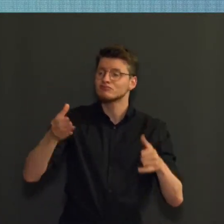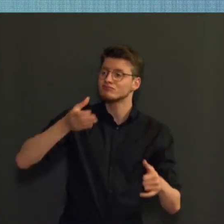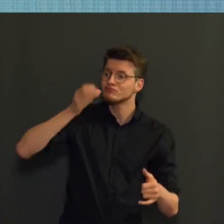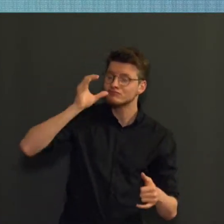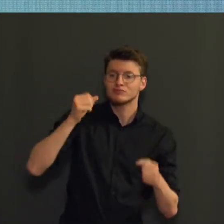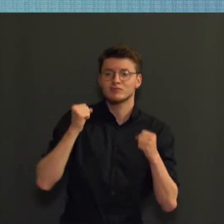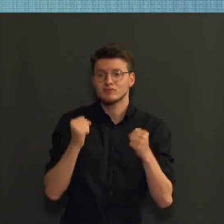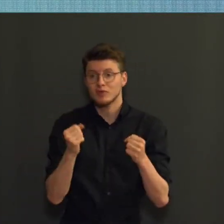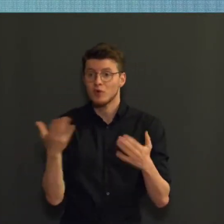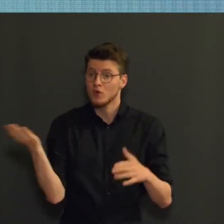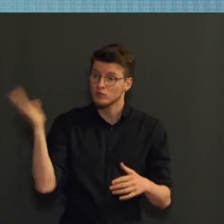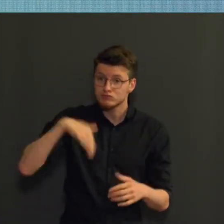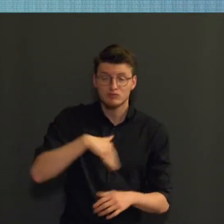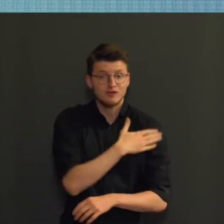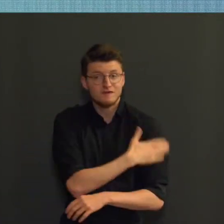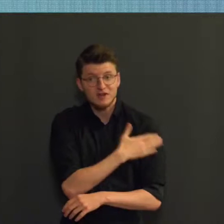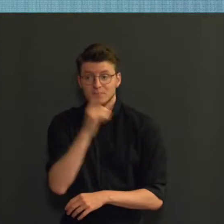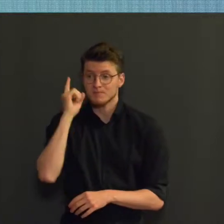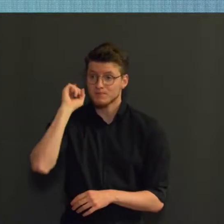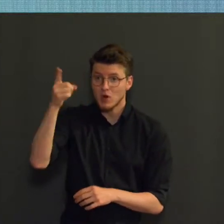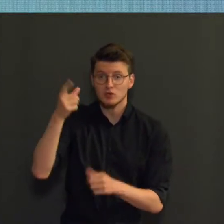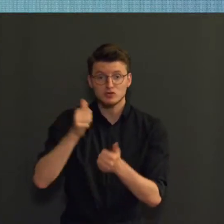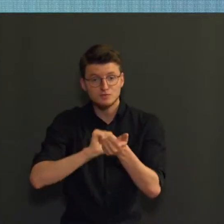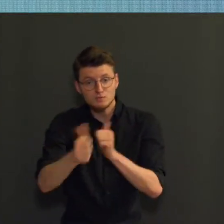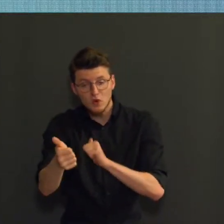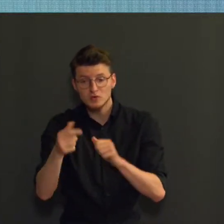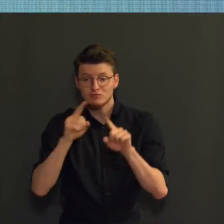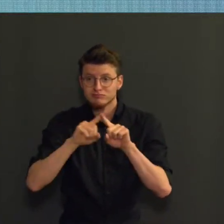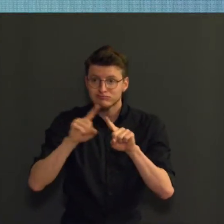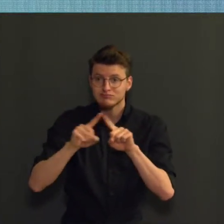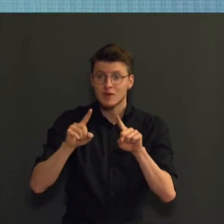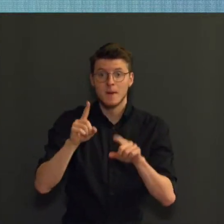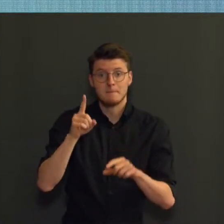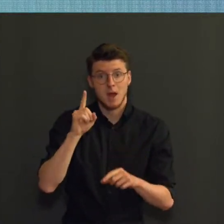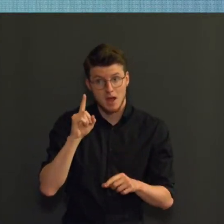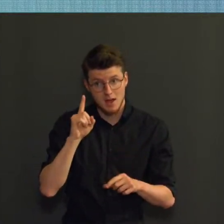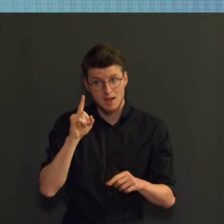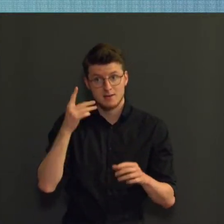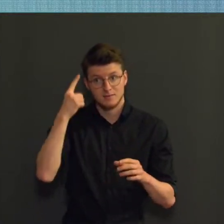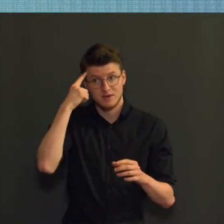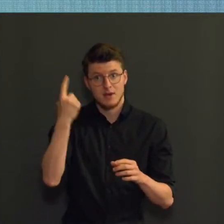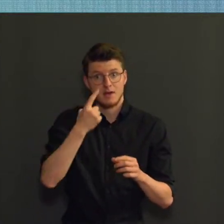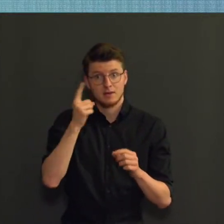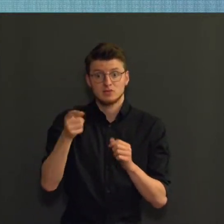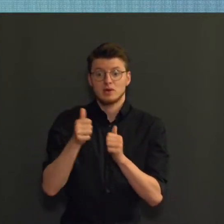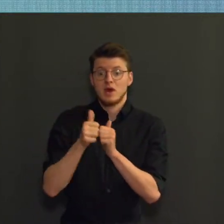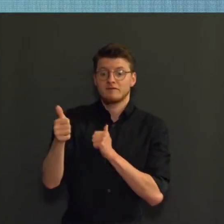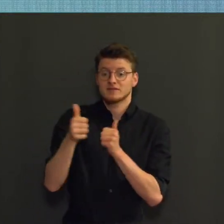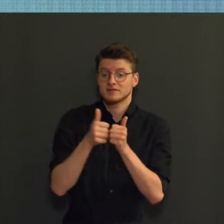bijvoorbeeld te gaan sporten. Let er wel op dat je steeds de veiligheidsafstand kan respecteren.